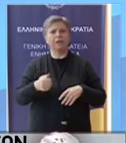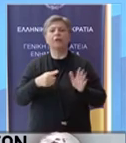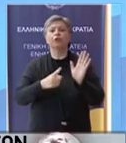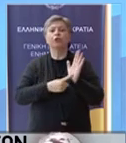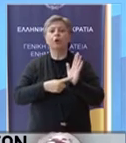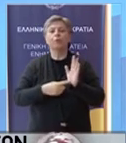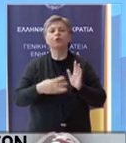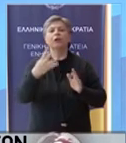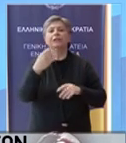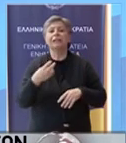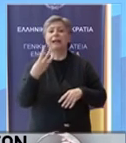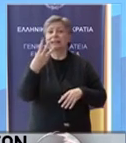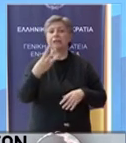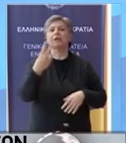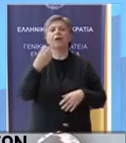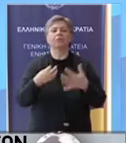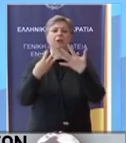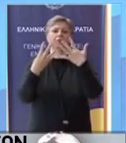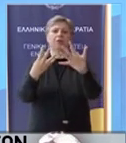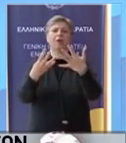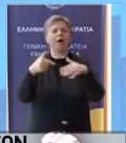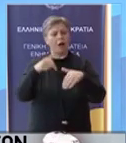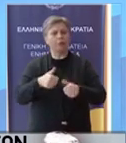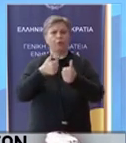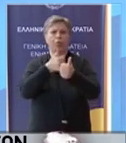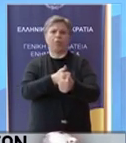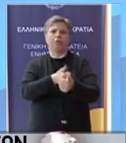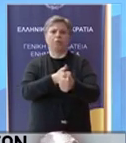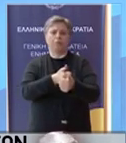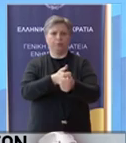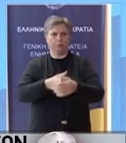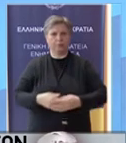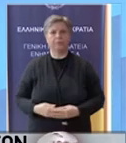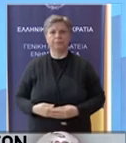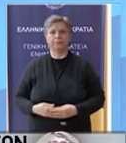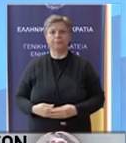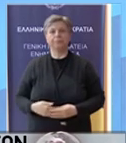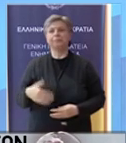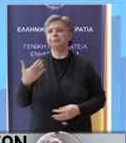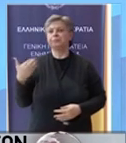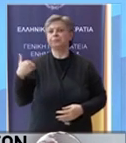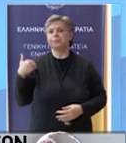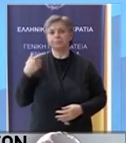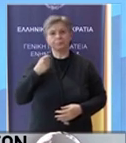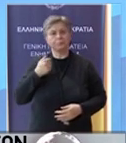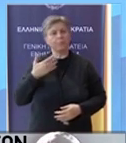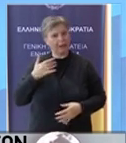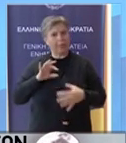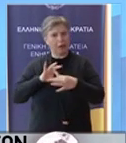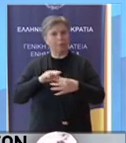του 2015 και στη βάση αυτού του νόμου θα προχωρήσει η διαγωνιστική διαδικασία. Παρακαλώ. Ήθελα να